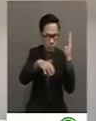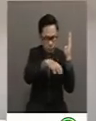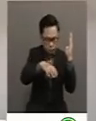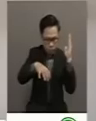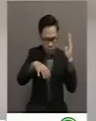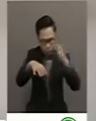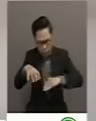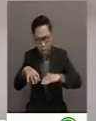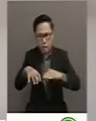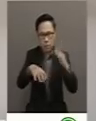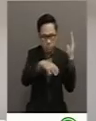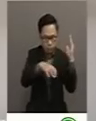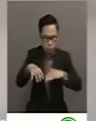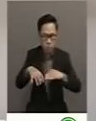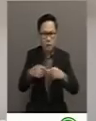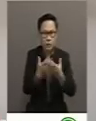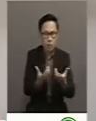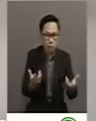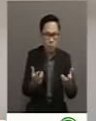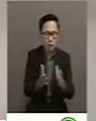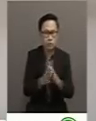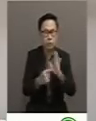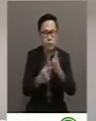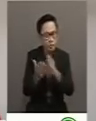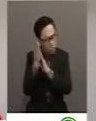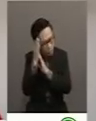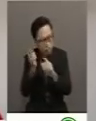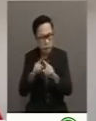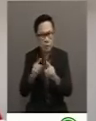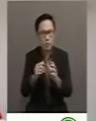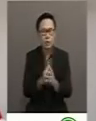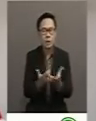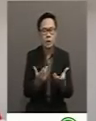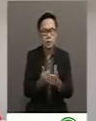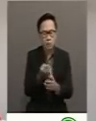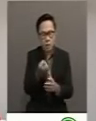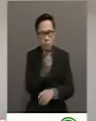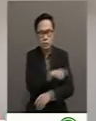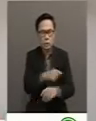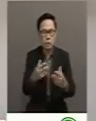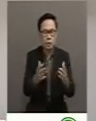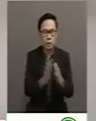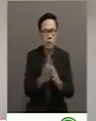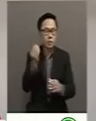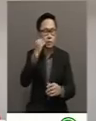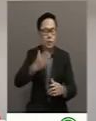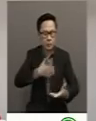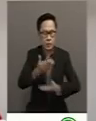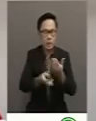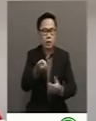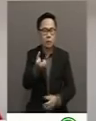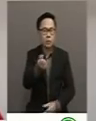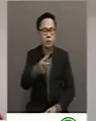ายเมตรค่ะแต่ว่าข้าวของที่นอนอะไรเป็นพวกข้าวสารพวกอะไรเพราะว่าที่บ้านนั้นขายข้าวเหนียวไก่ทอดอะ